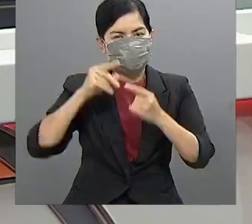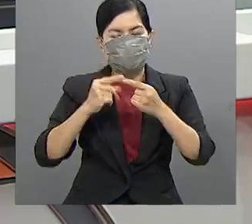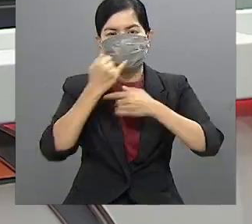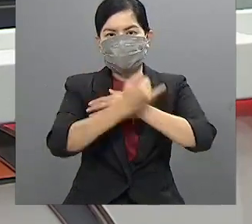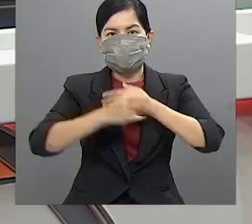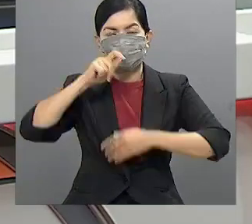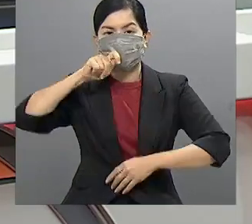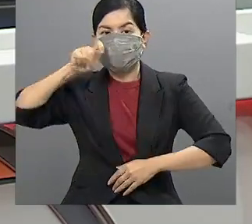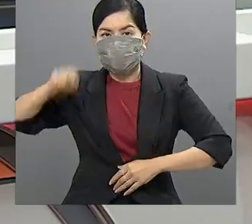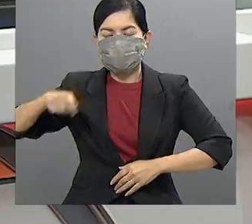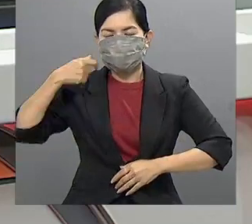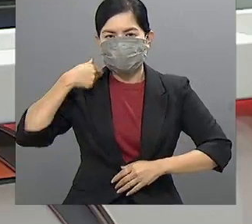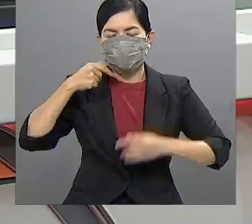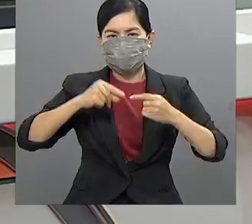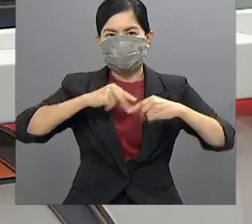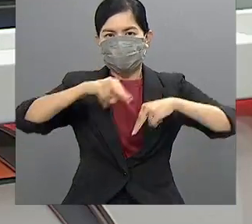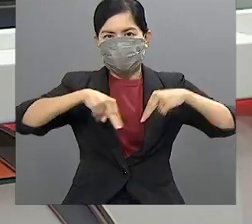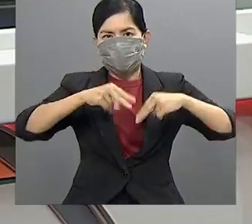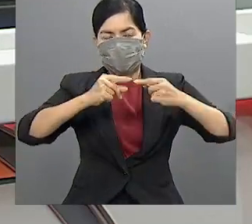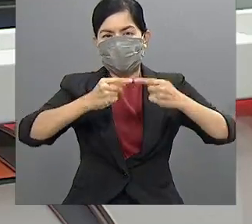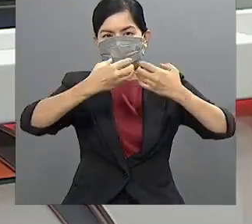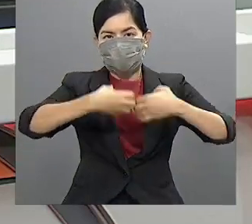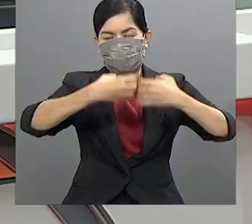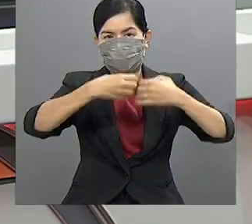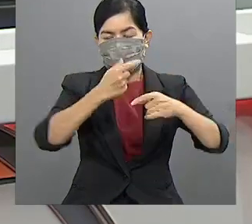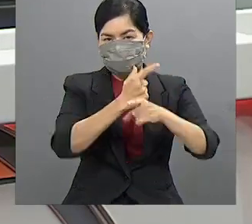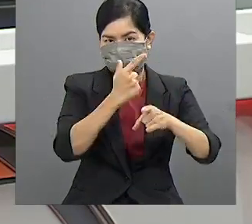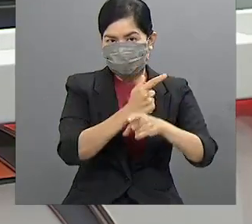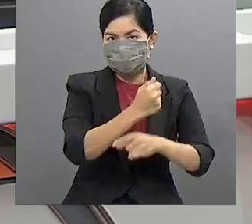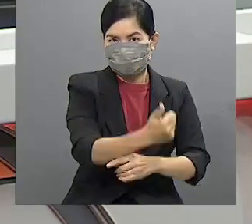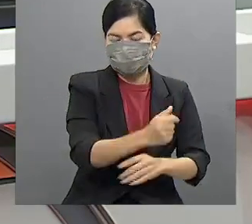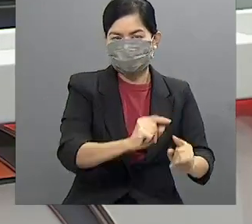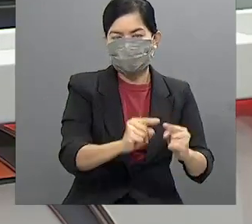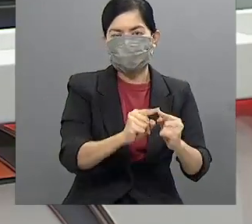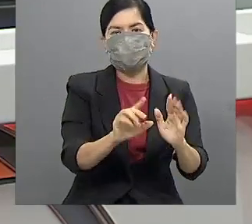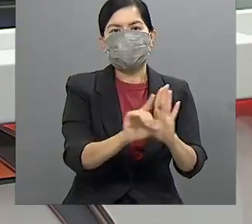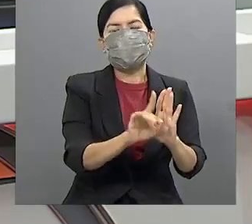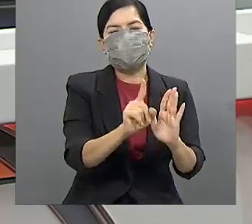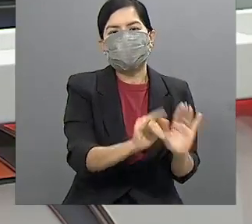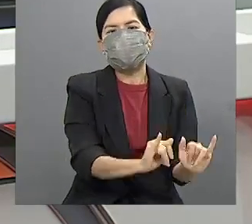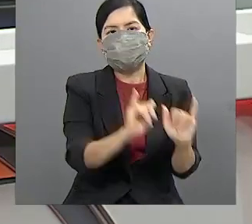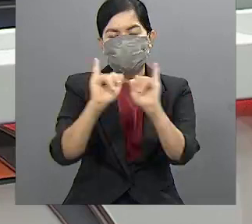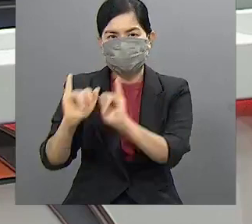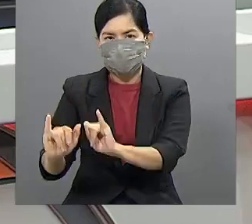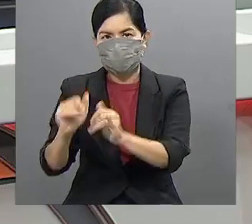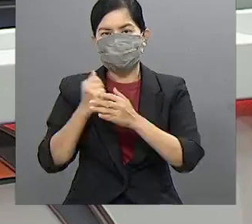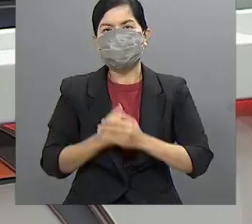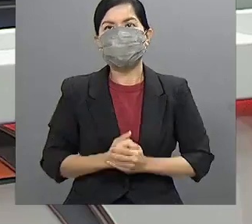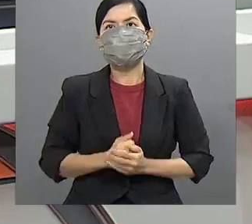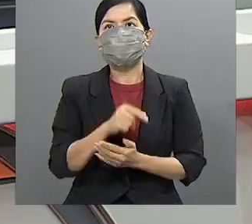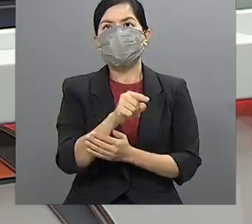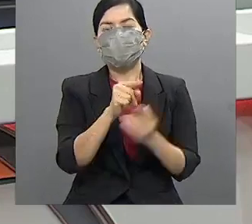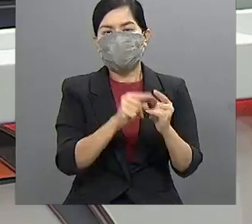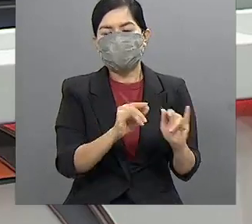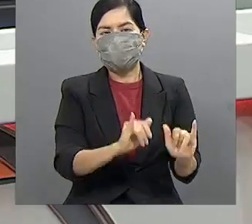เหล็กอาซอฟสตาลในมาริโอโปไว้ได้แต่ว่าท้ายที่สุดก็อพยพออกมาแล้วนะคะคนสุดท้ายออกมาแล้วนับเป็น